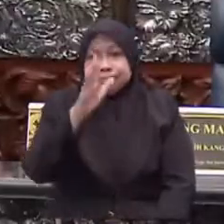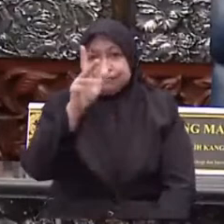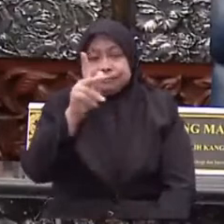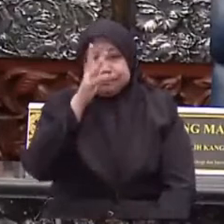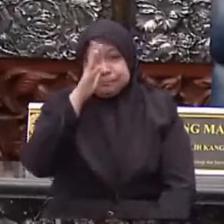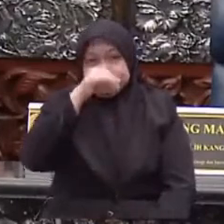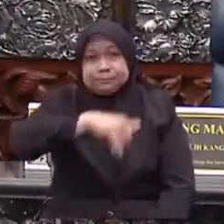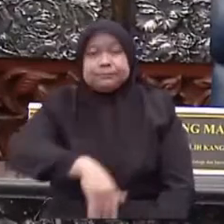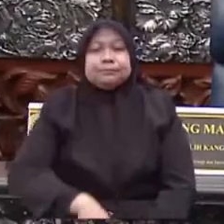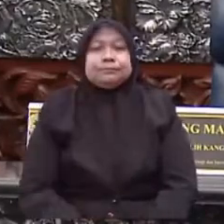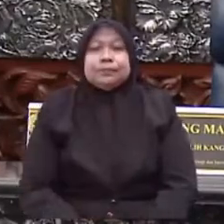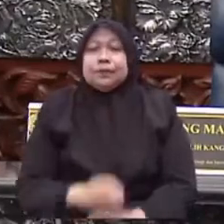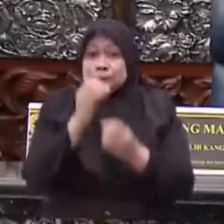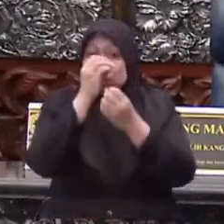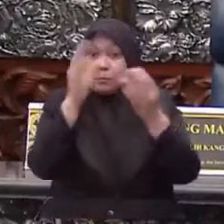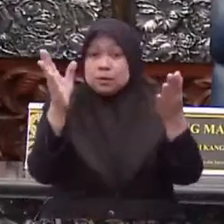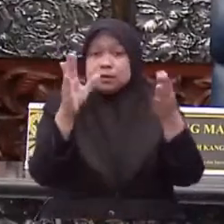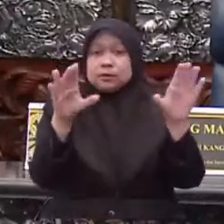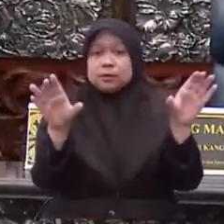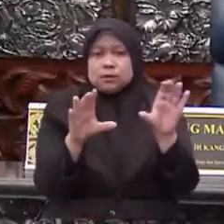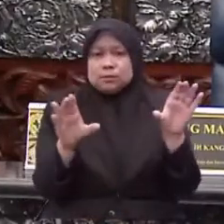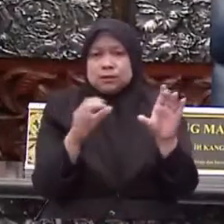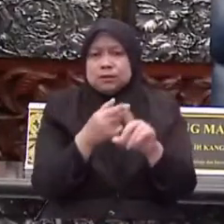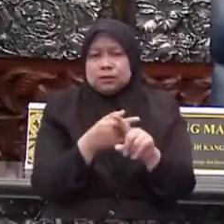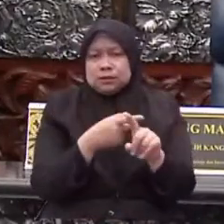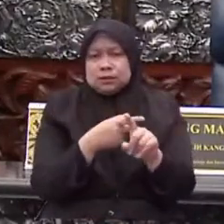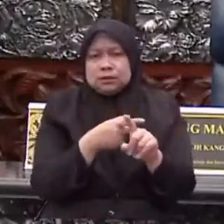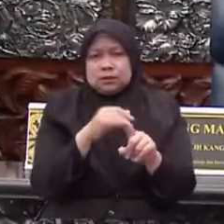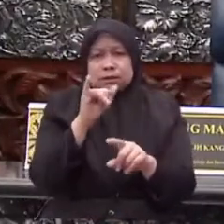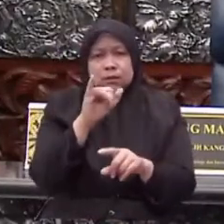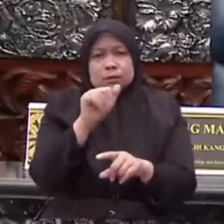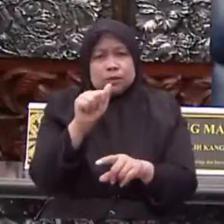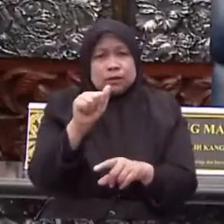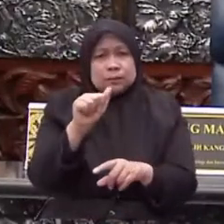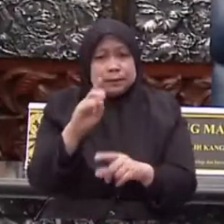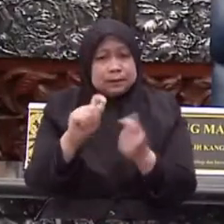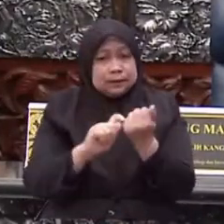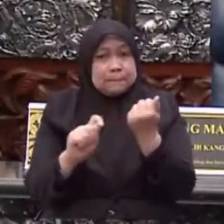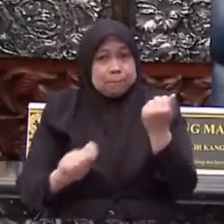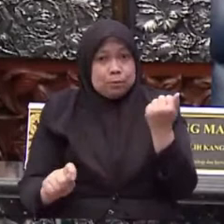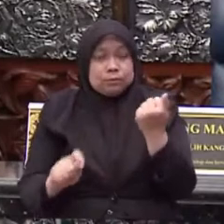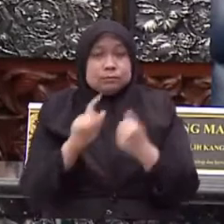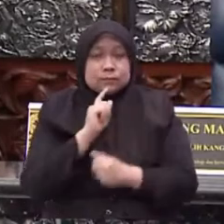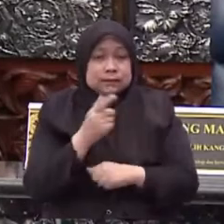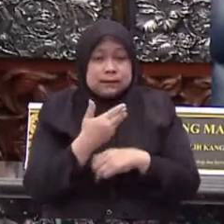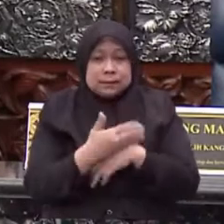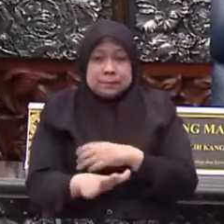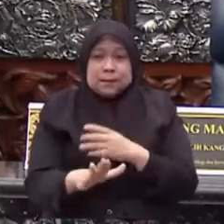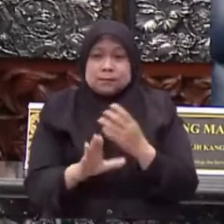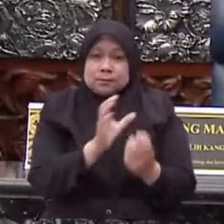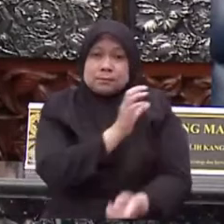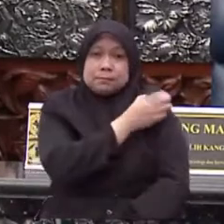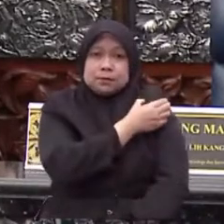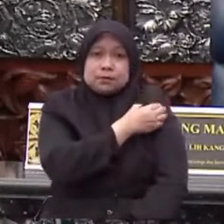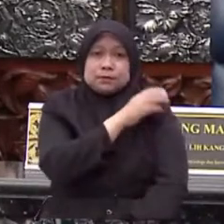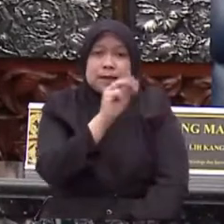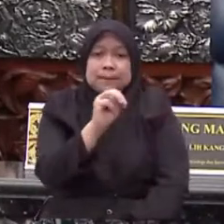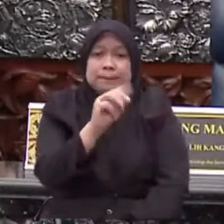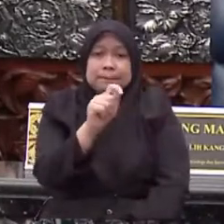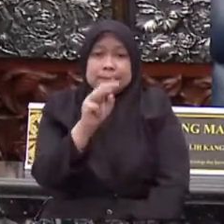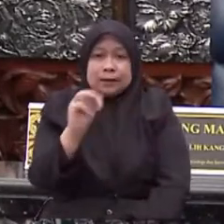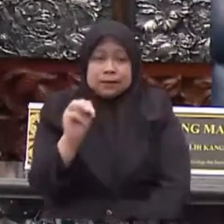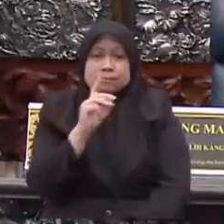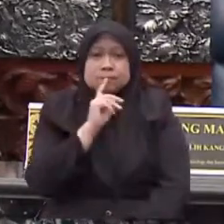untuk makluman pengumuman yang dibuat oleh yang hormat Tambun selepas mempengaruhi